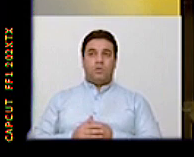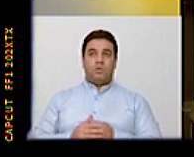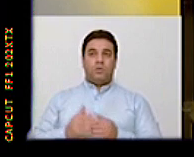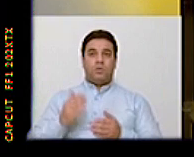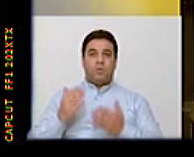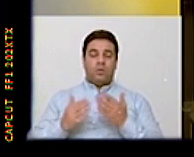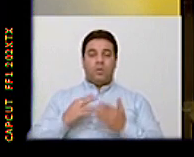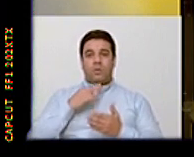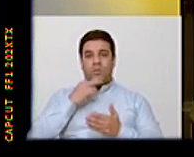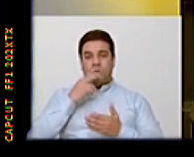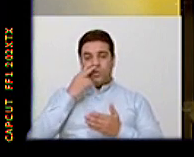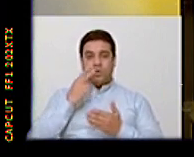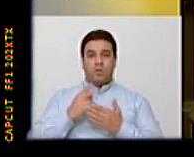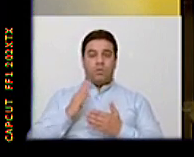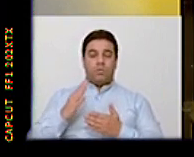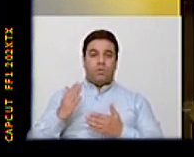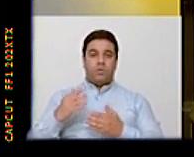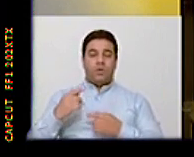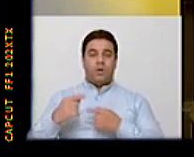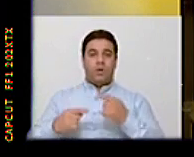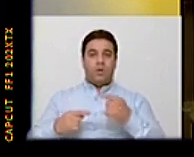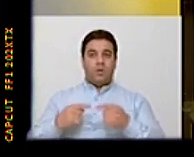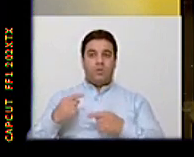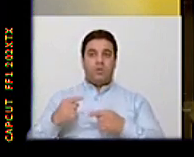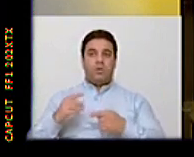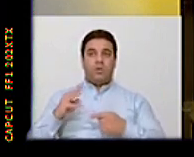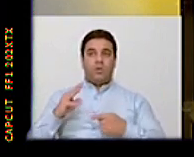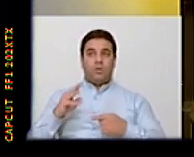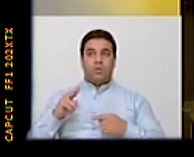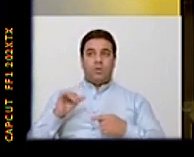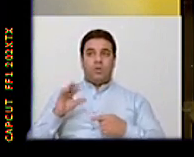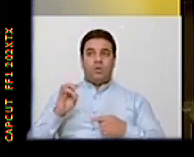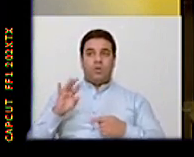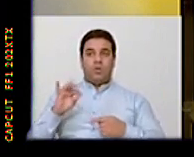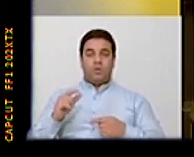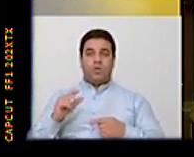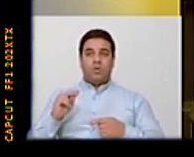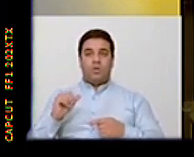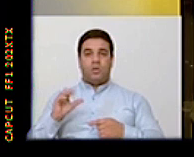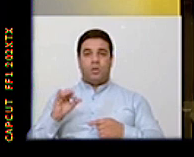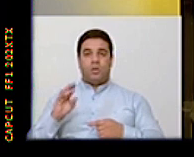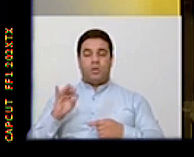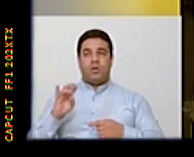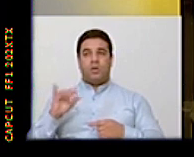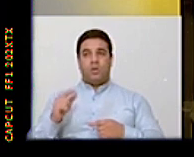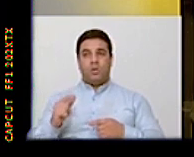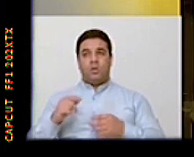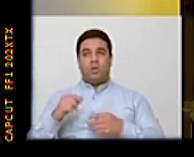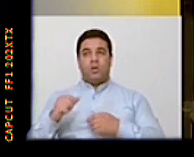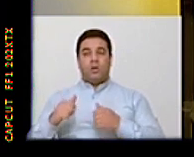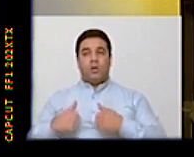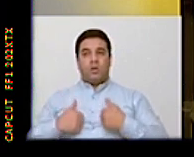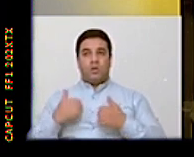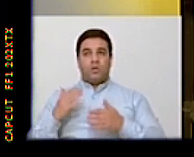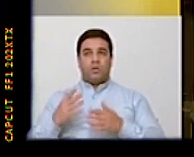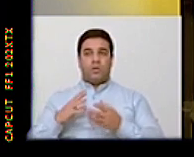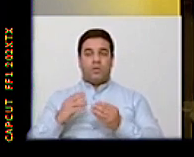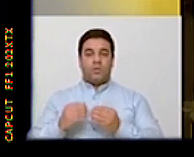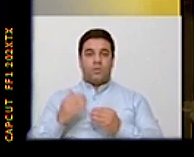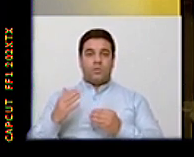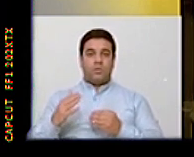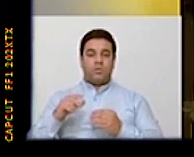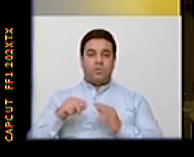Agar e'tibor beradigan bo'lsak, aylanuvchi dastaning chastotasi tebranma harakat qilayotgan jismning